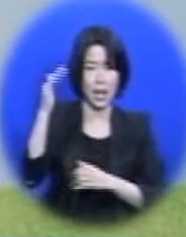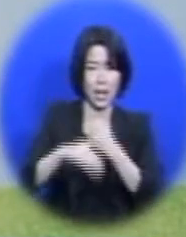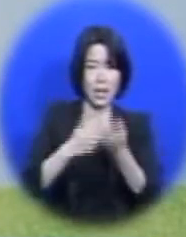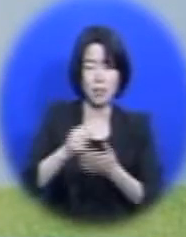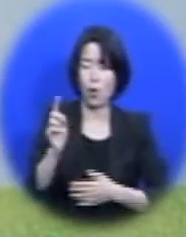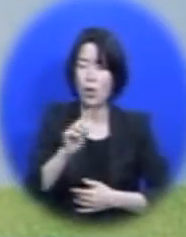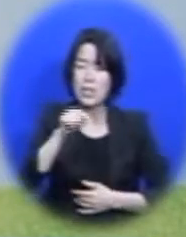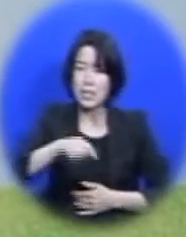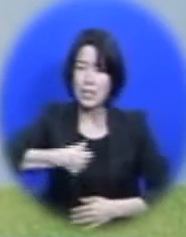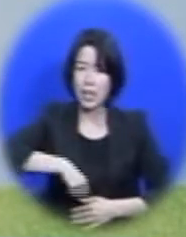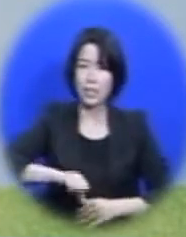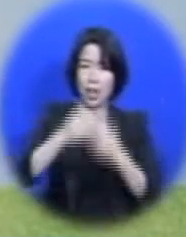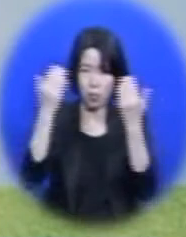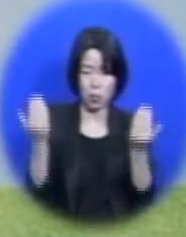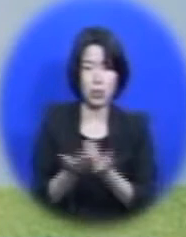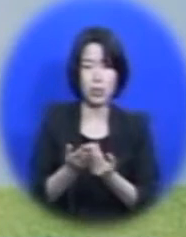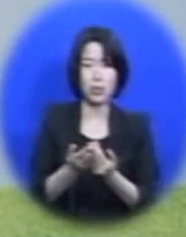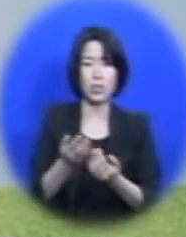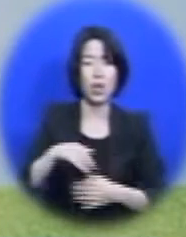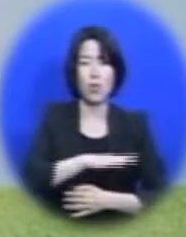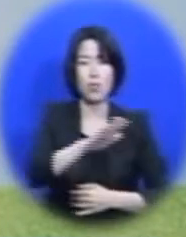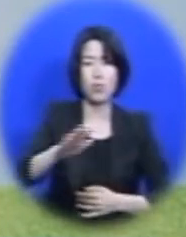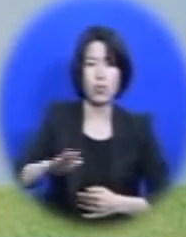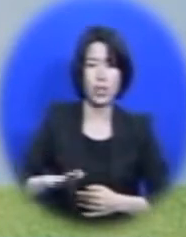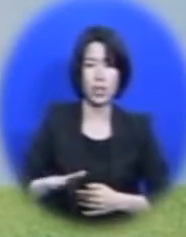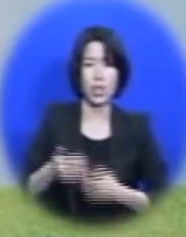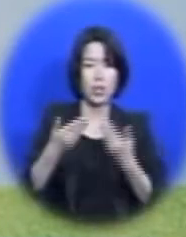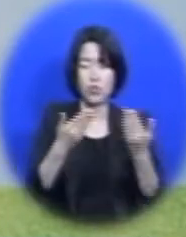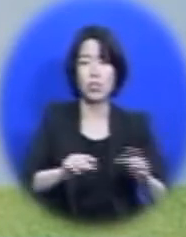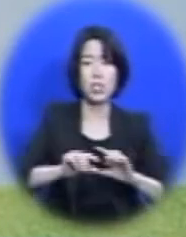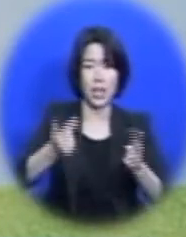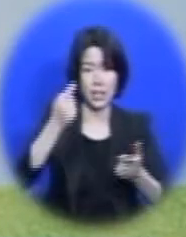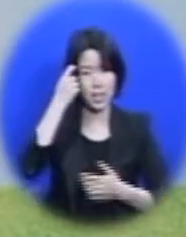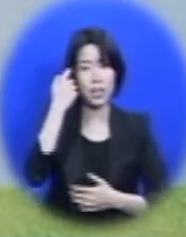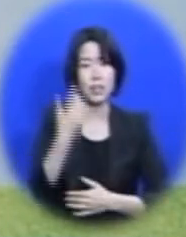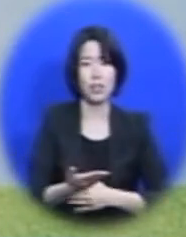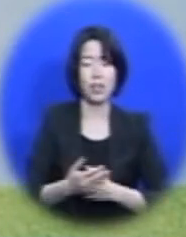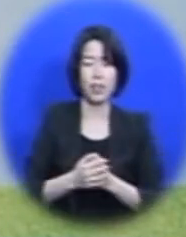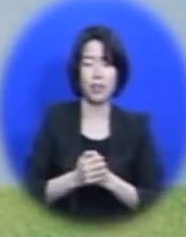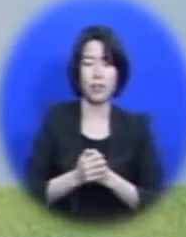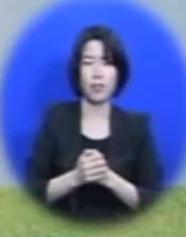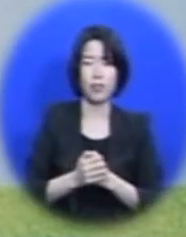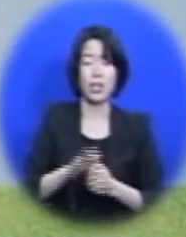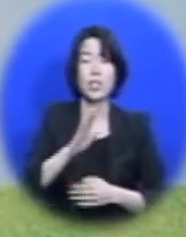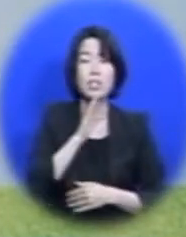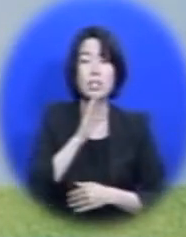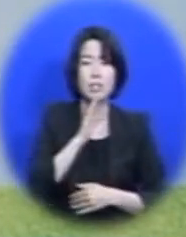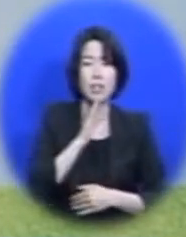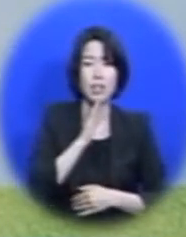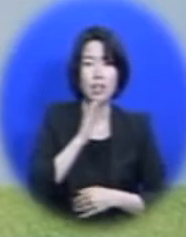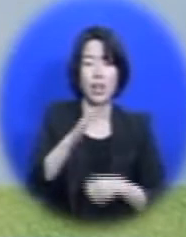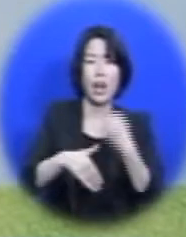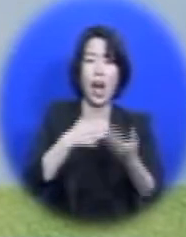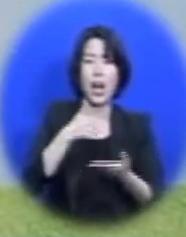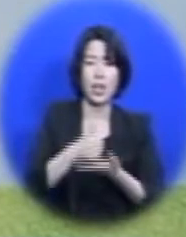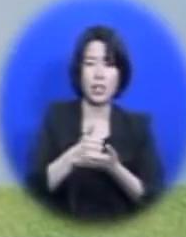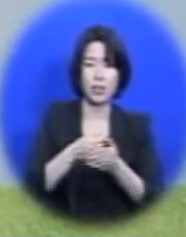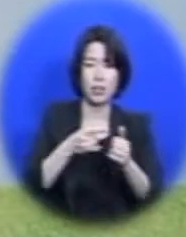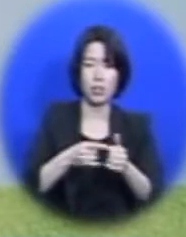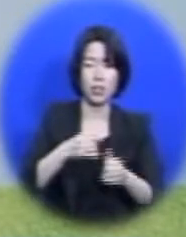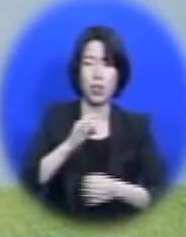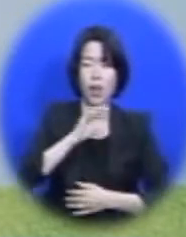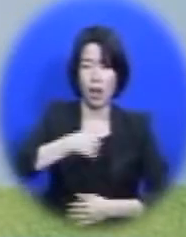아들과 함께 모든 것을 우리에게 주시지 아니하겠느냐. 진짜 하나님께서